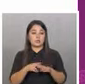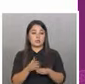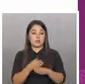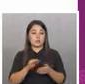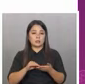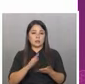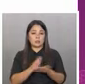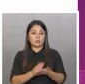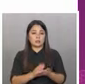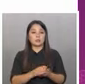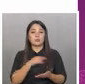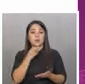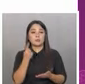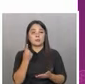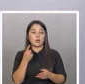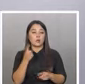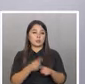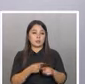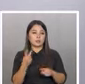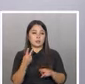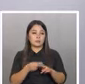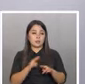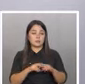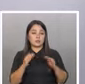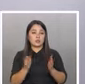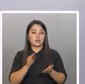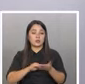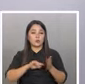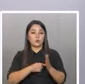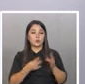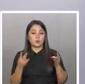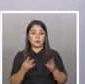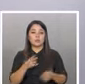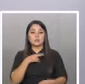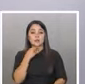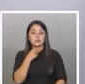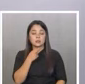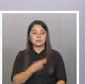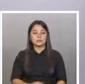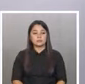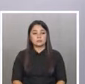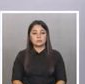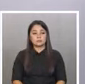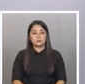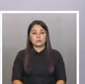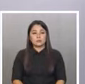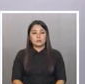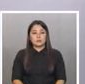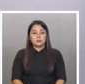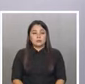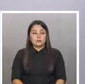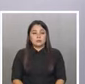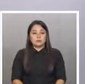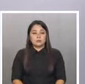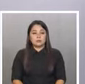екі қосылғыштан ортақ көбейткіш x-ті жақша сыртына шығарып көбейтіп жазамыз. X көбейтілген x қосылған 2